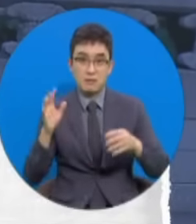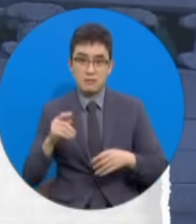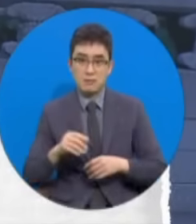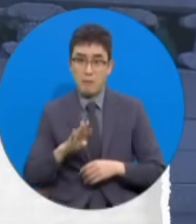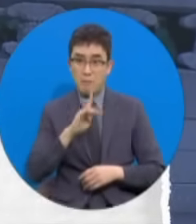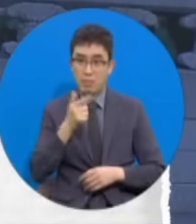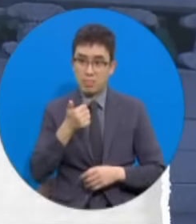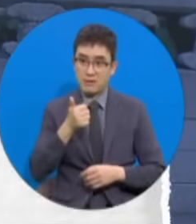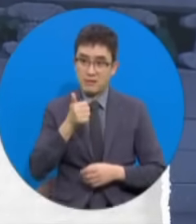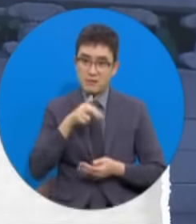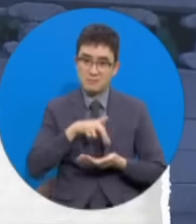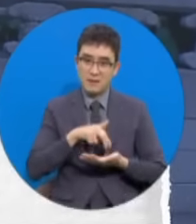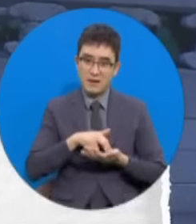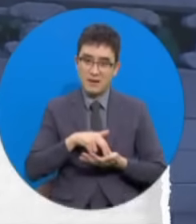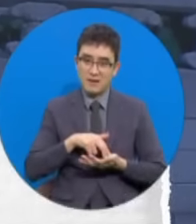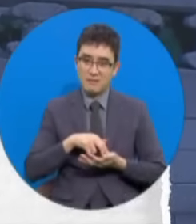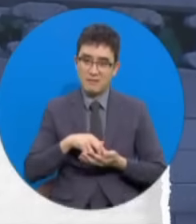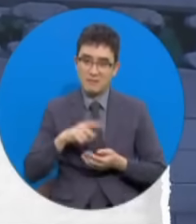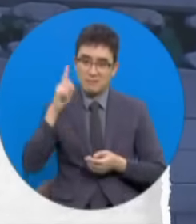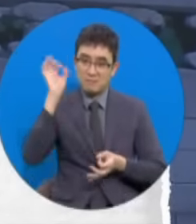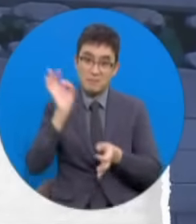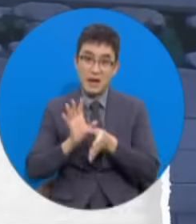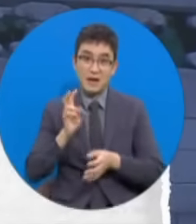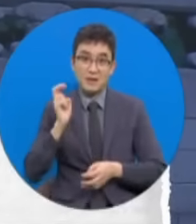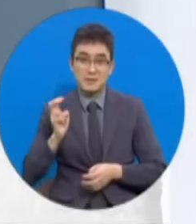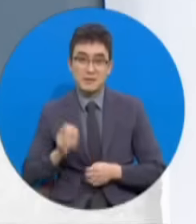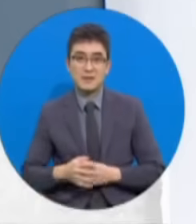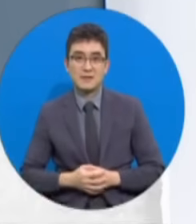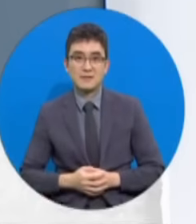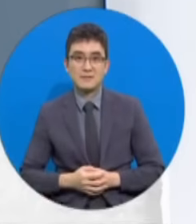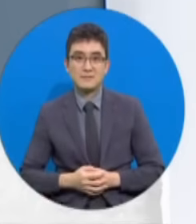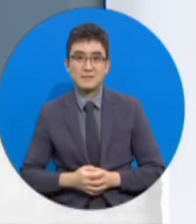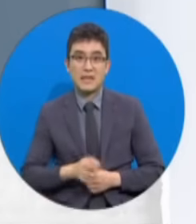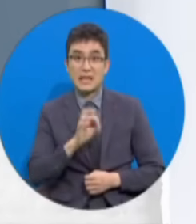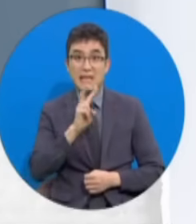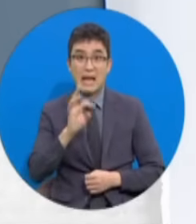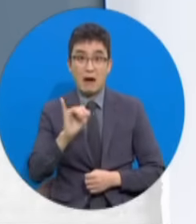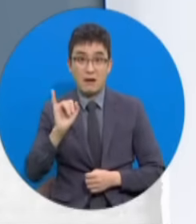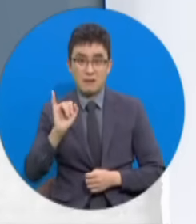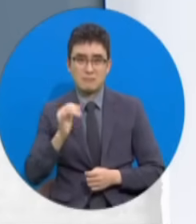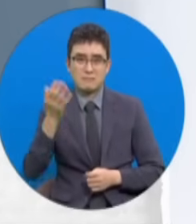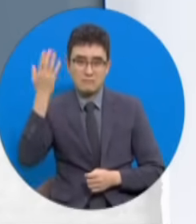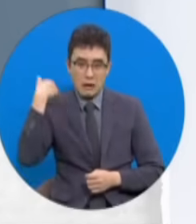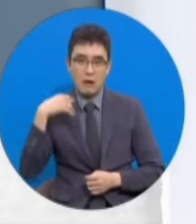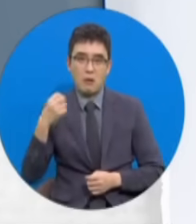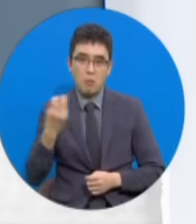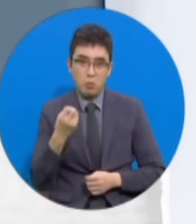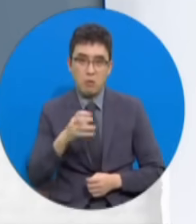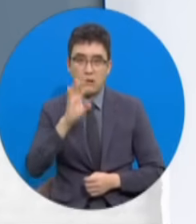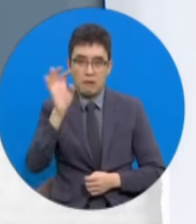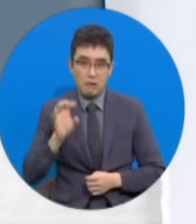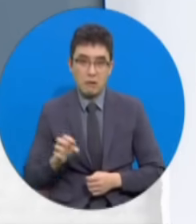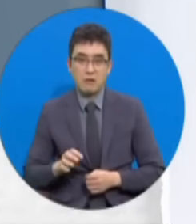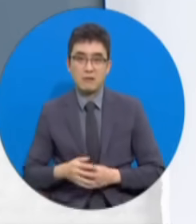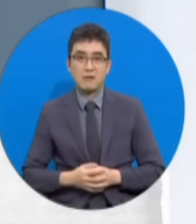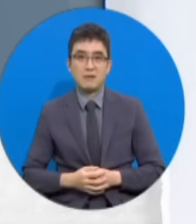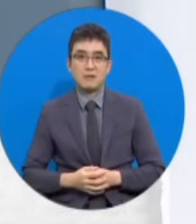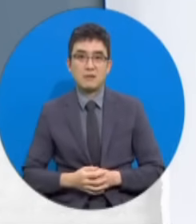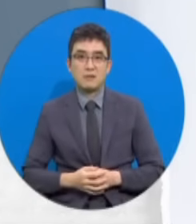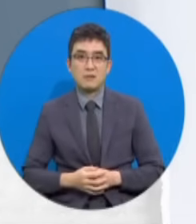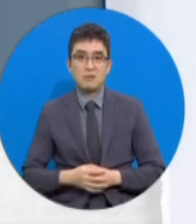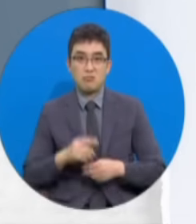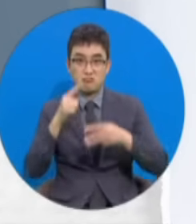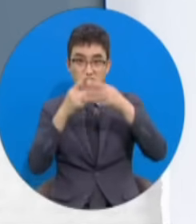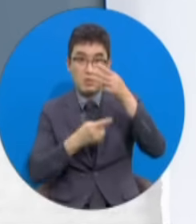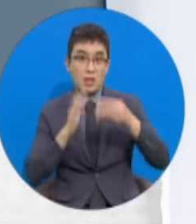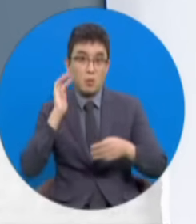무슨 생각을 했을까도 궁금해요. 양이원영 의원 같은 경우에는 이번이 처음이 아니잖아요. 지난번에 윤석열 대통령이 이 순방